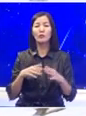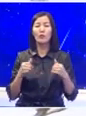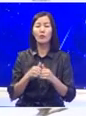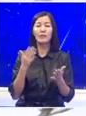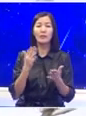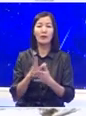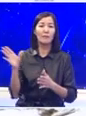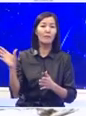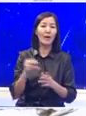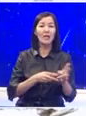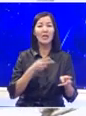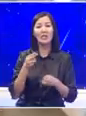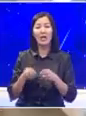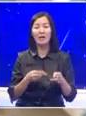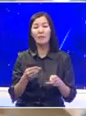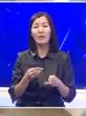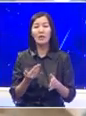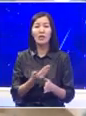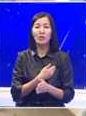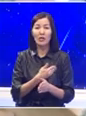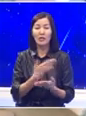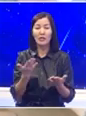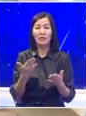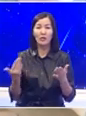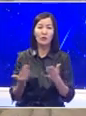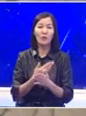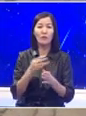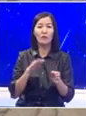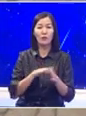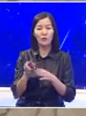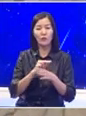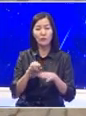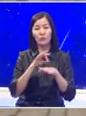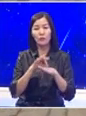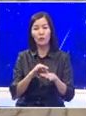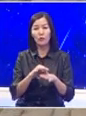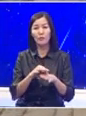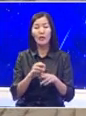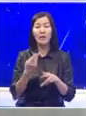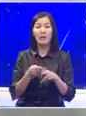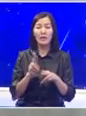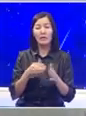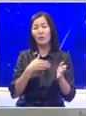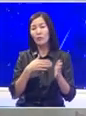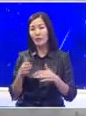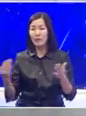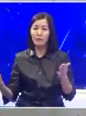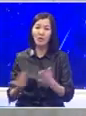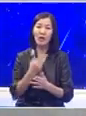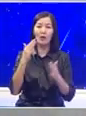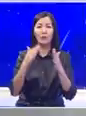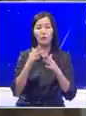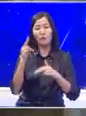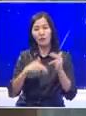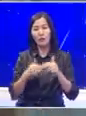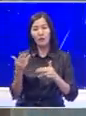бар. Барлығының шағымы мен тілегі бір. Жөндеуге келетіні күрделі жөндеу жұмыстарын жүргізіп, мүлде жарамсыздарын апатты деп танып, жаңа